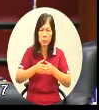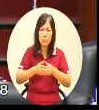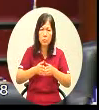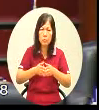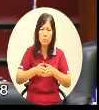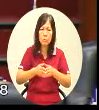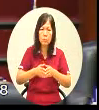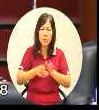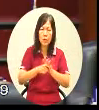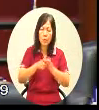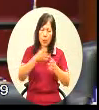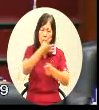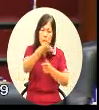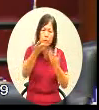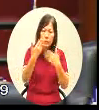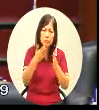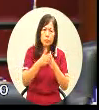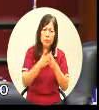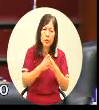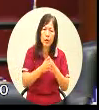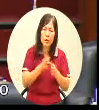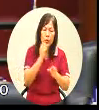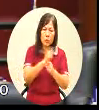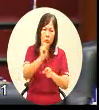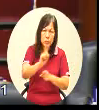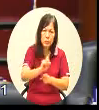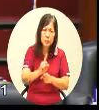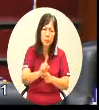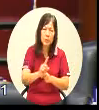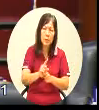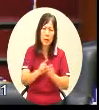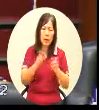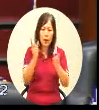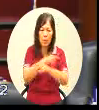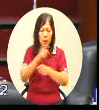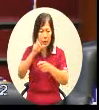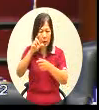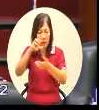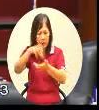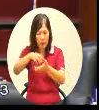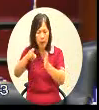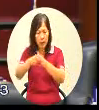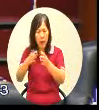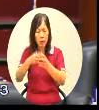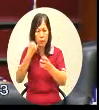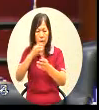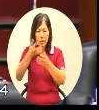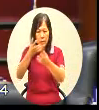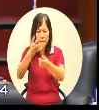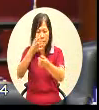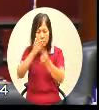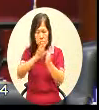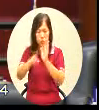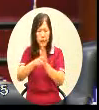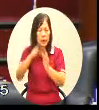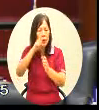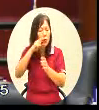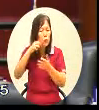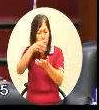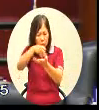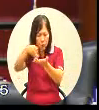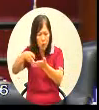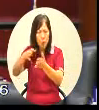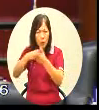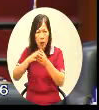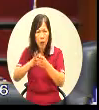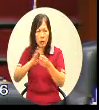们去了解看看怎么做，换个卡竟然还要带户籍藤本，我想这请我们交